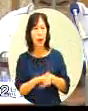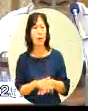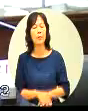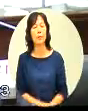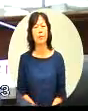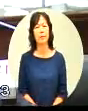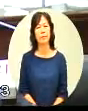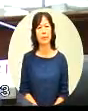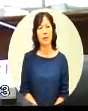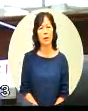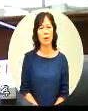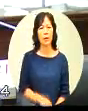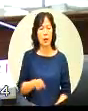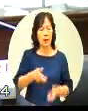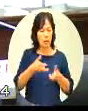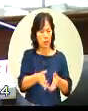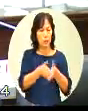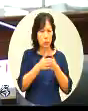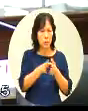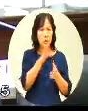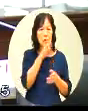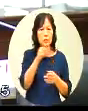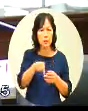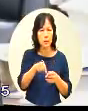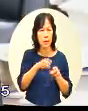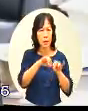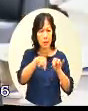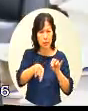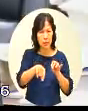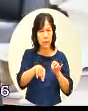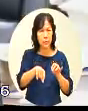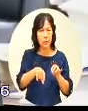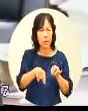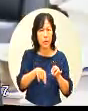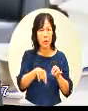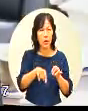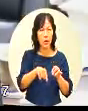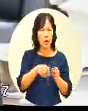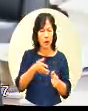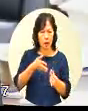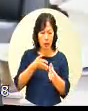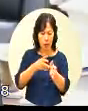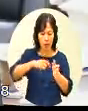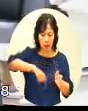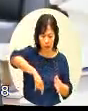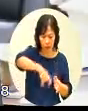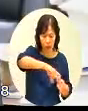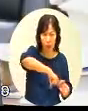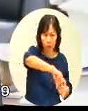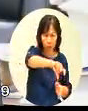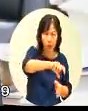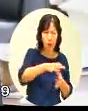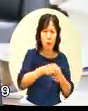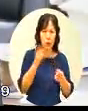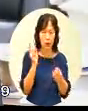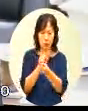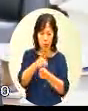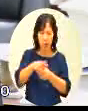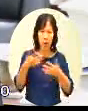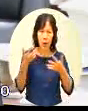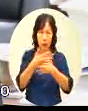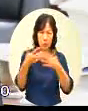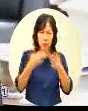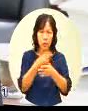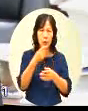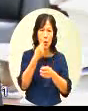哈。其实最重要的是，当然当地那个整个轻轨的沿线，大家对这个交通